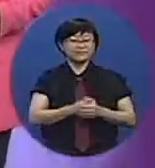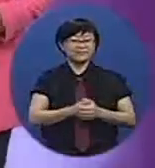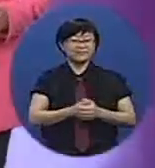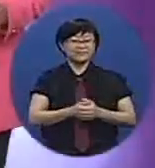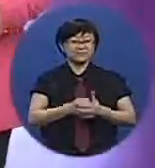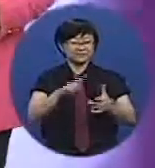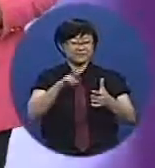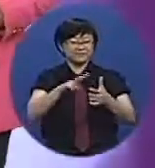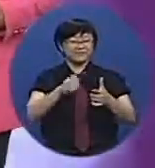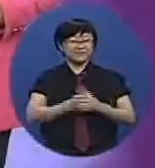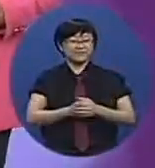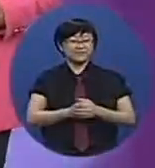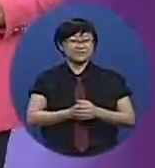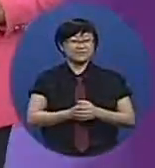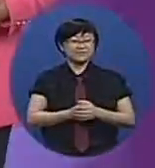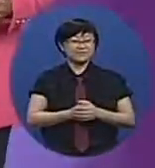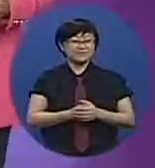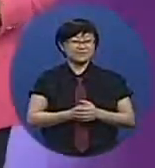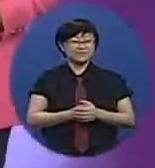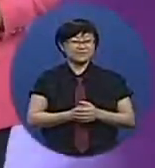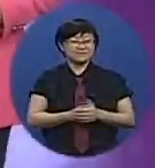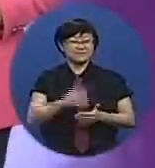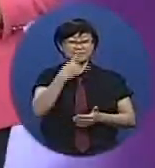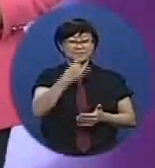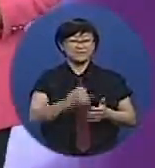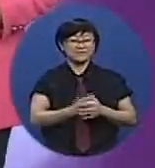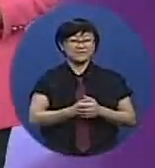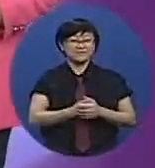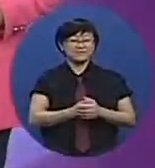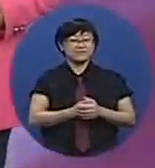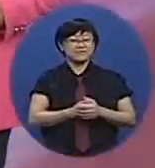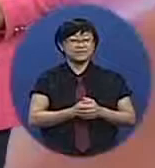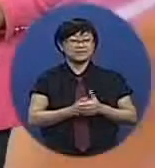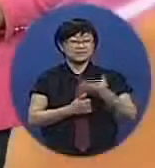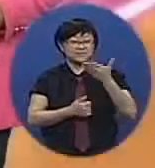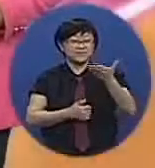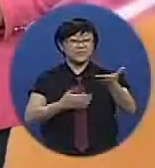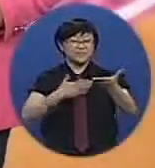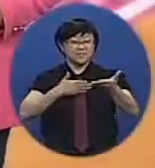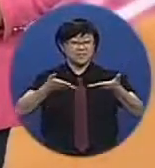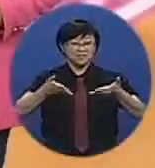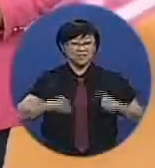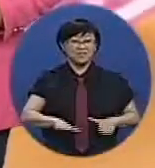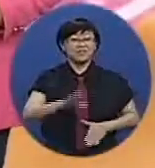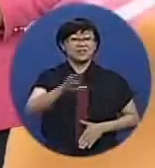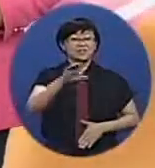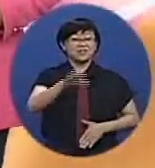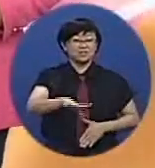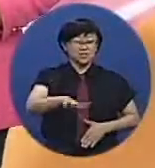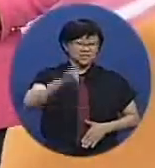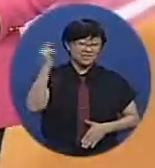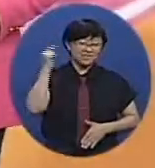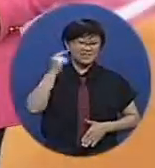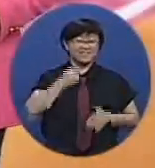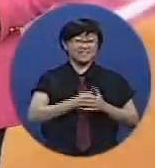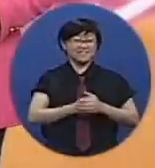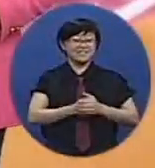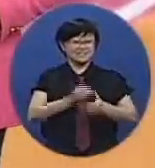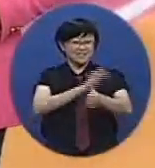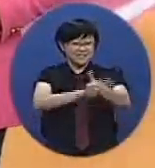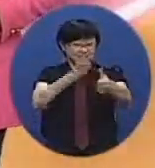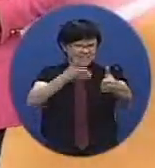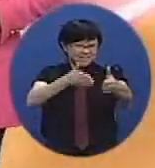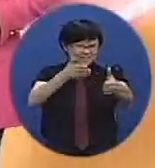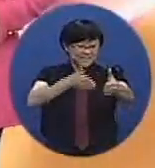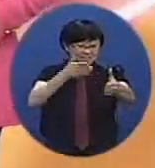아유, 근데요. 자, 예. 그래요. 어쨌든 어머니. 네. 너와 나의 고향 먼저 들어보겠습니다. 잘